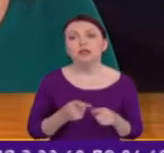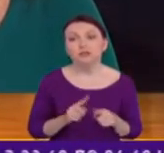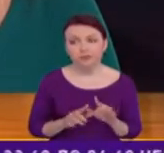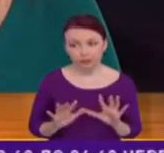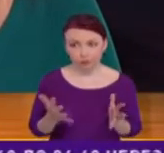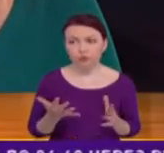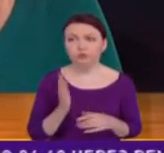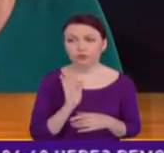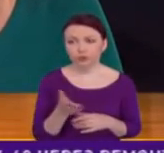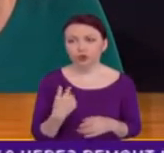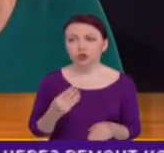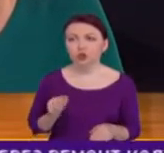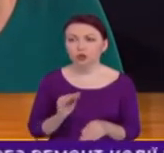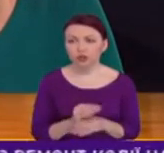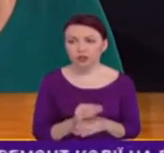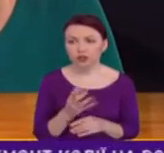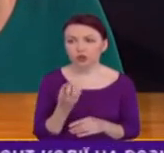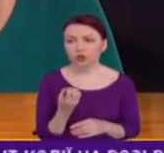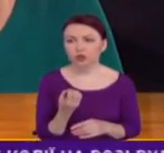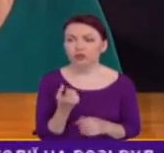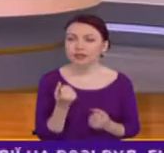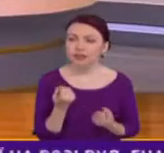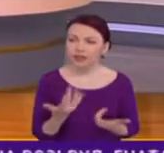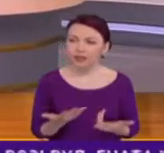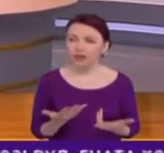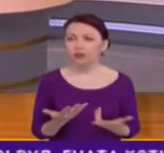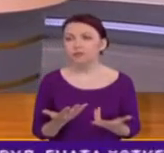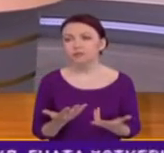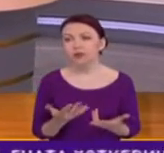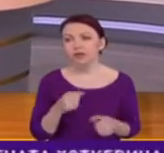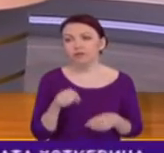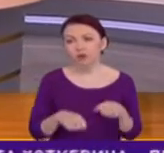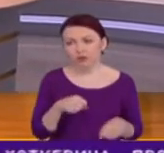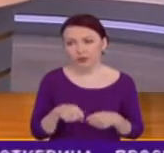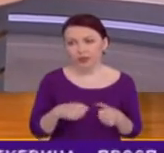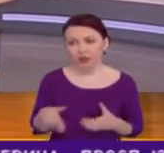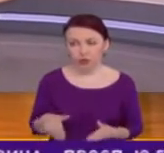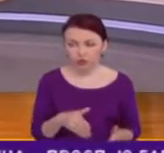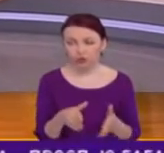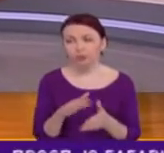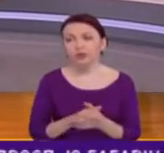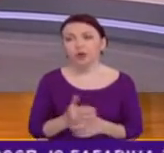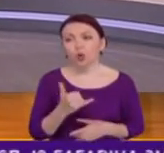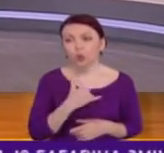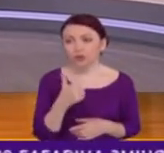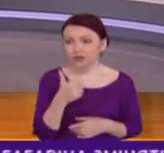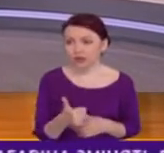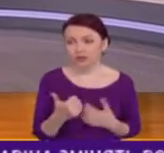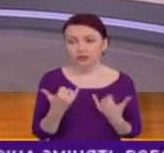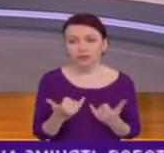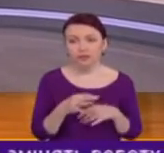але ще і додасться декілька велосипедних доріжок. У нас класний зараз